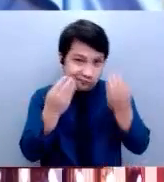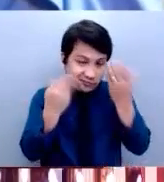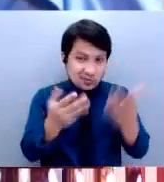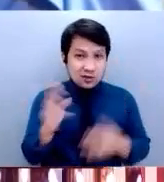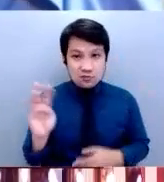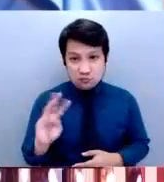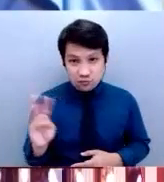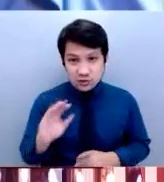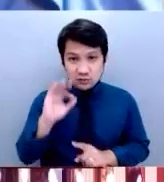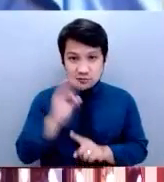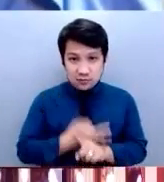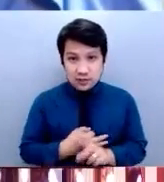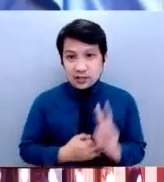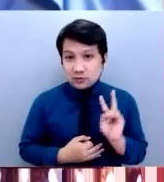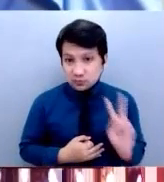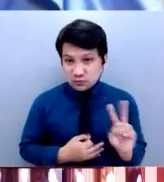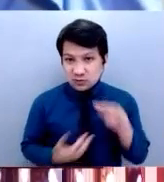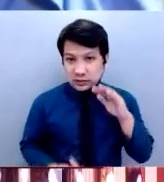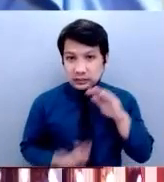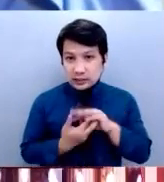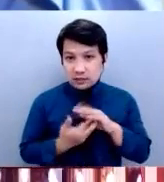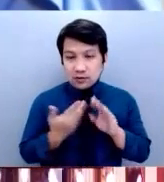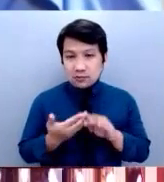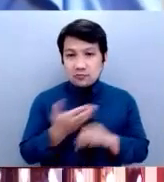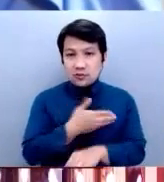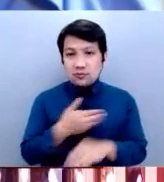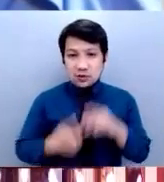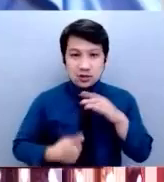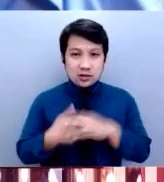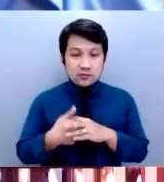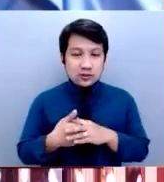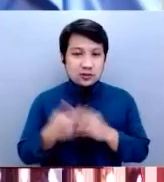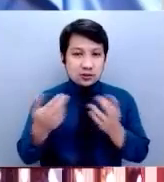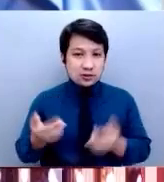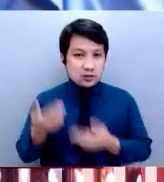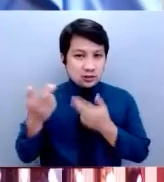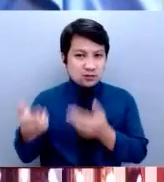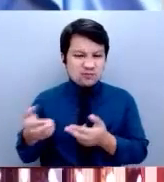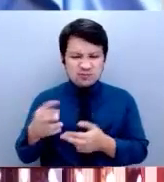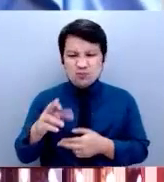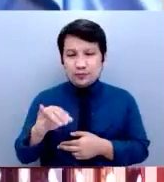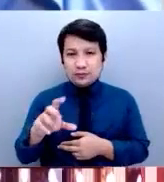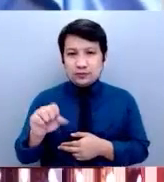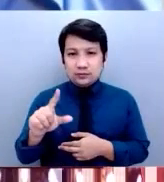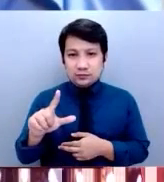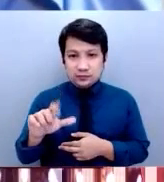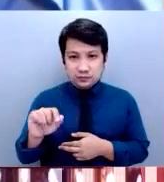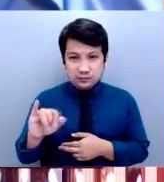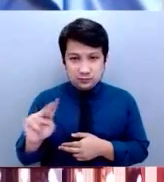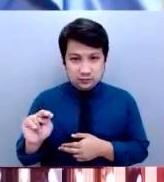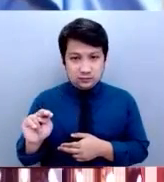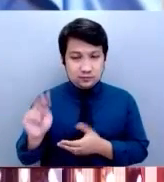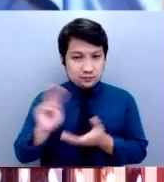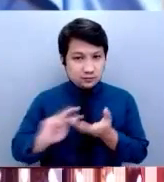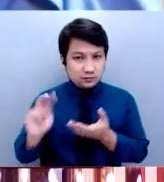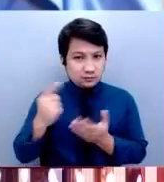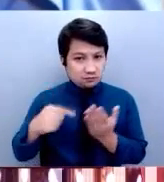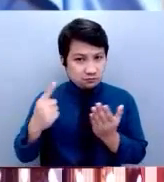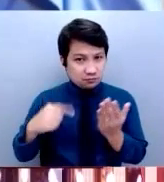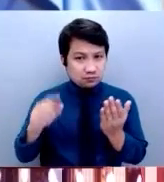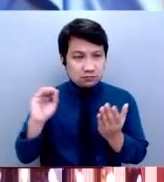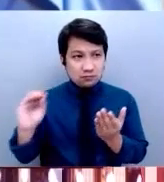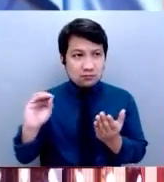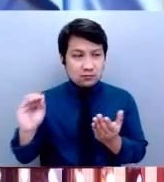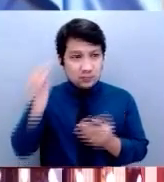February 2 retirement, bago mailabas yung resolution, does that invalidate the